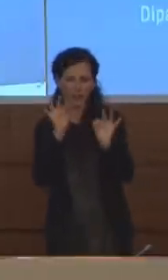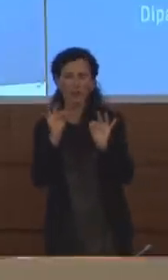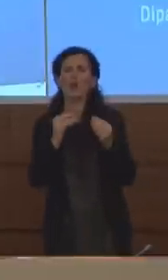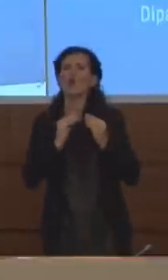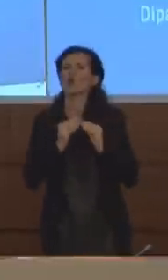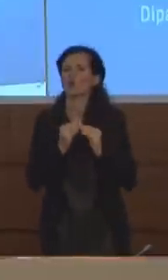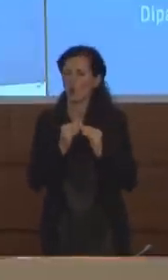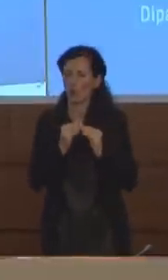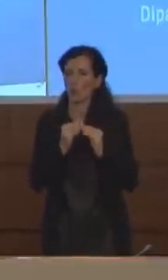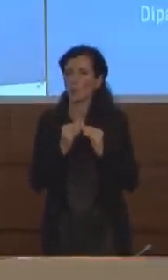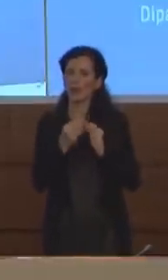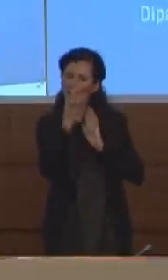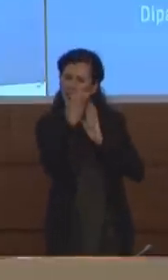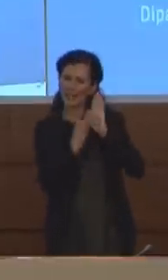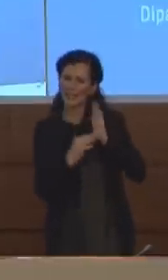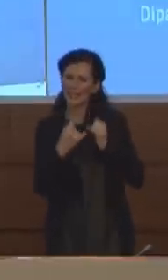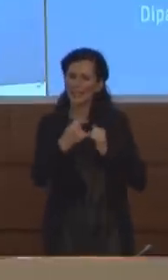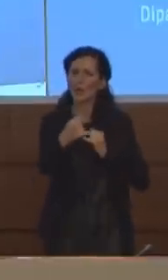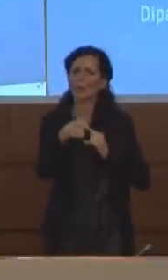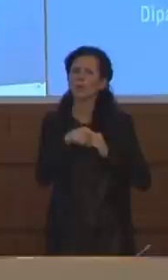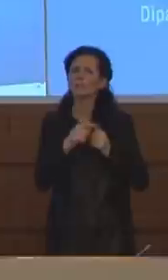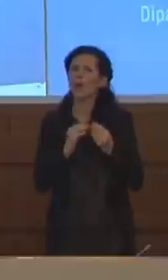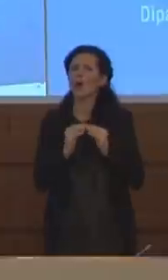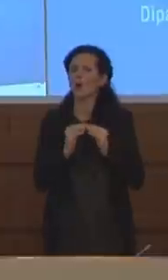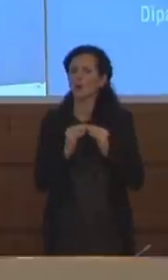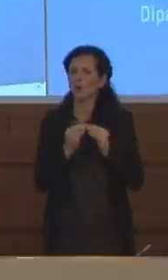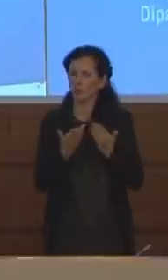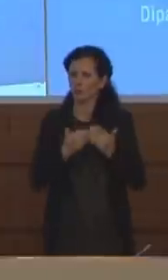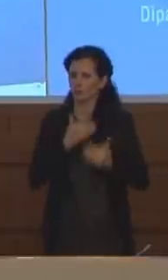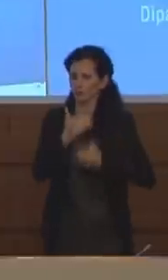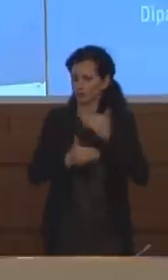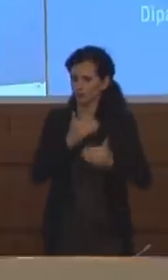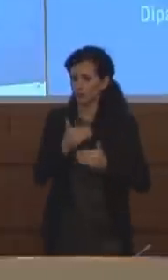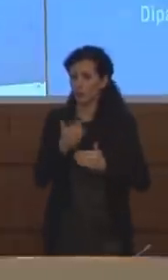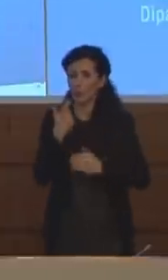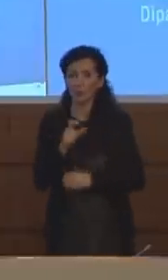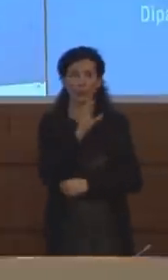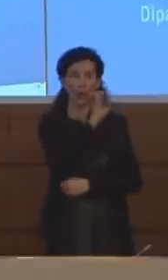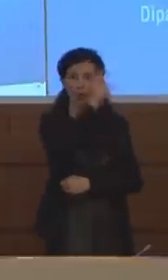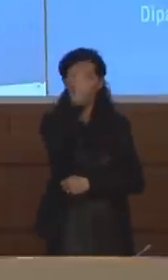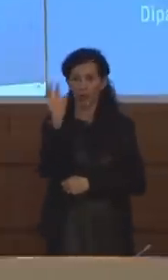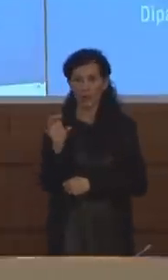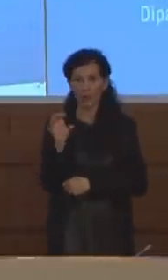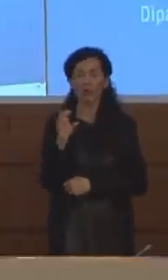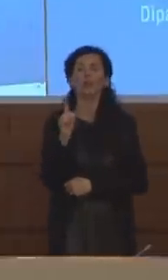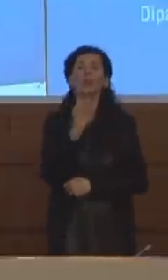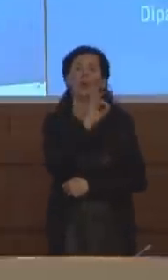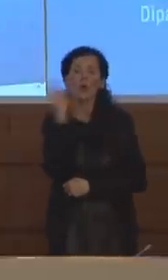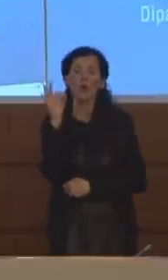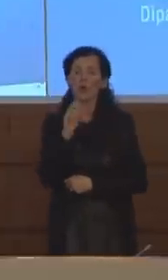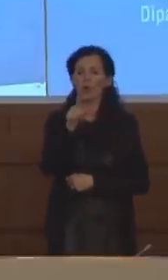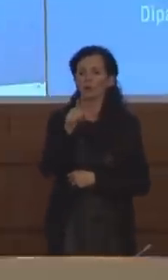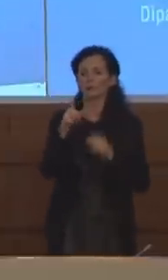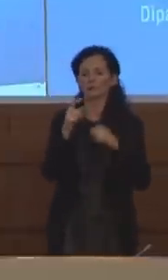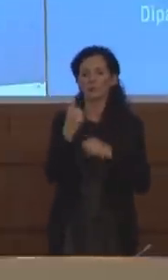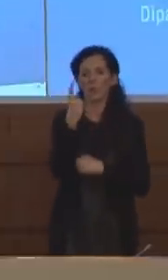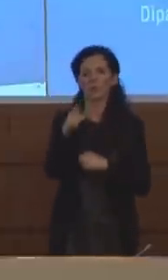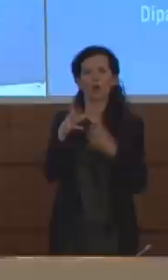date anche per avere diciamo un'analisi omogenea non affidata appunto alla singola regione piuttosto alla singola azienda grazie